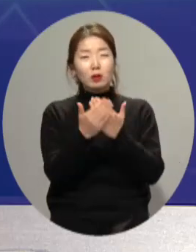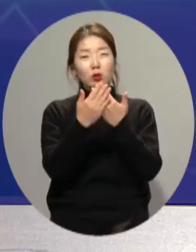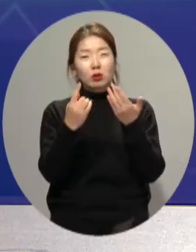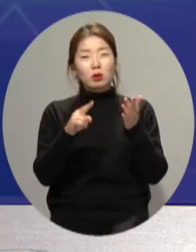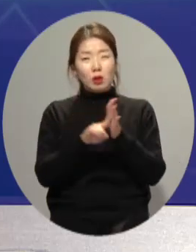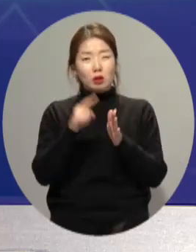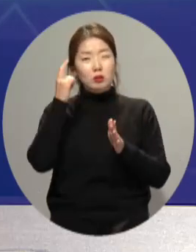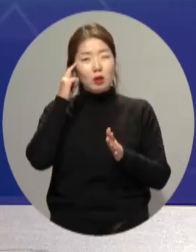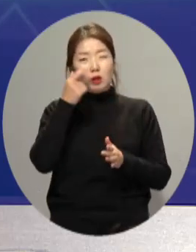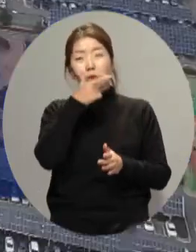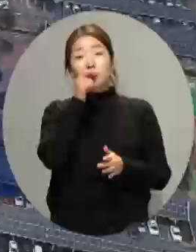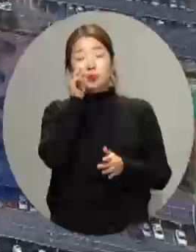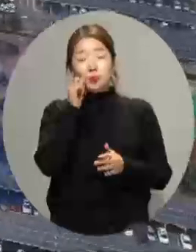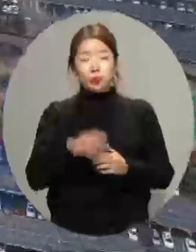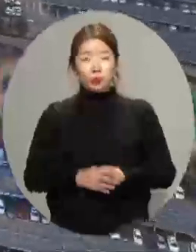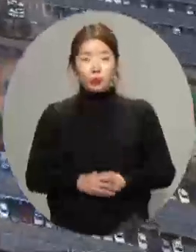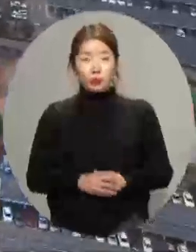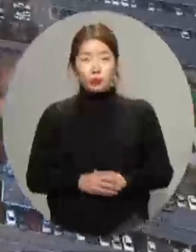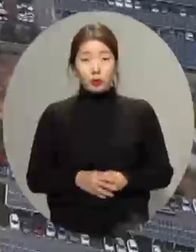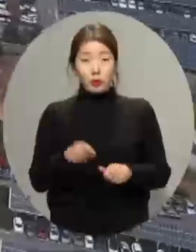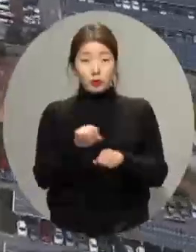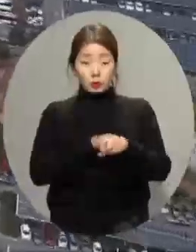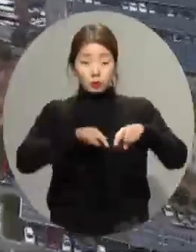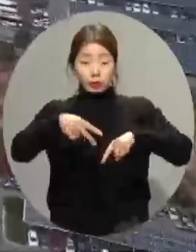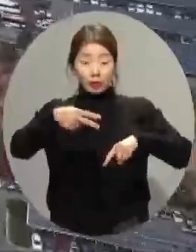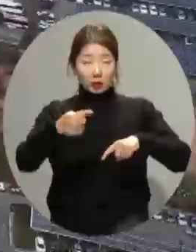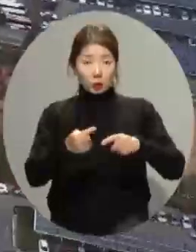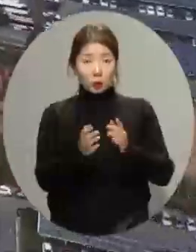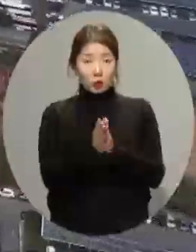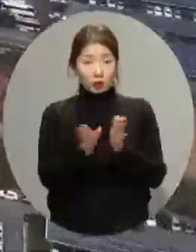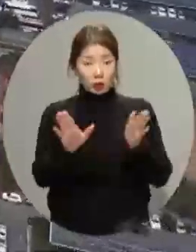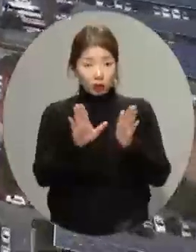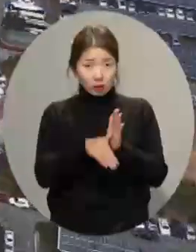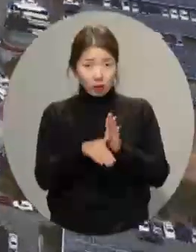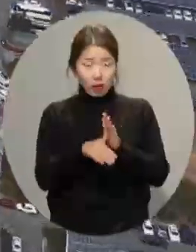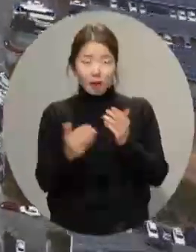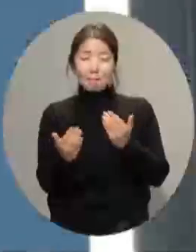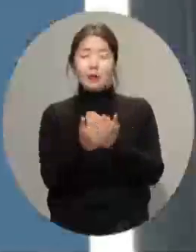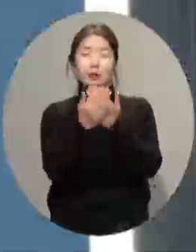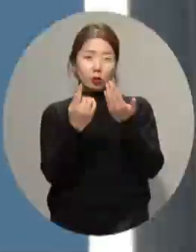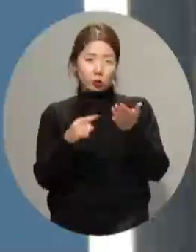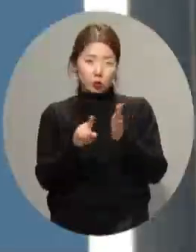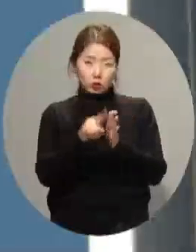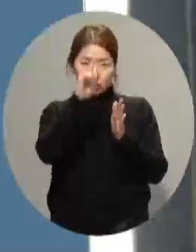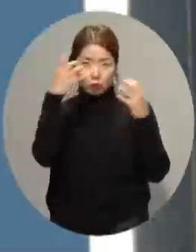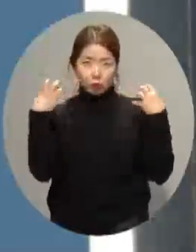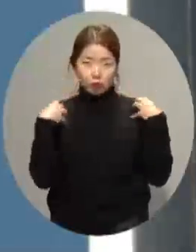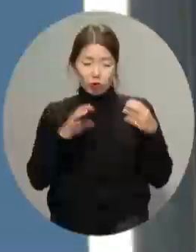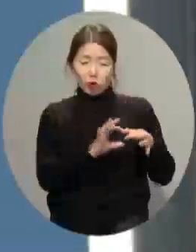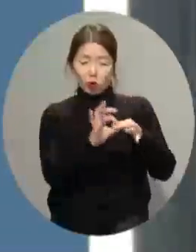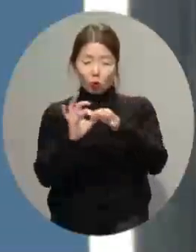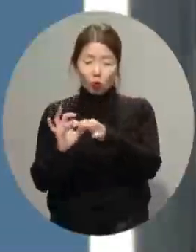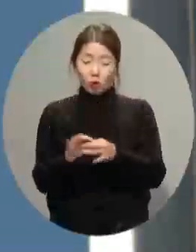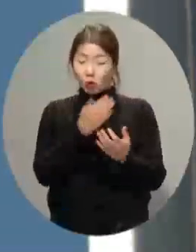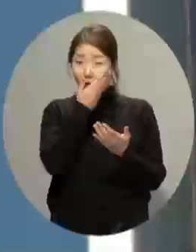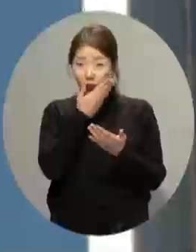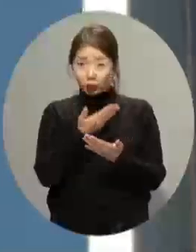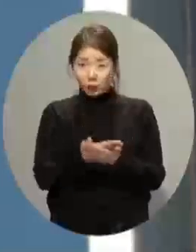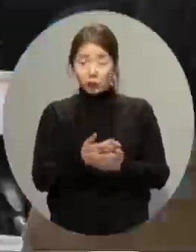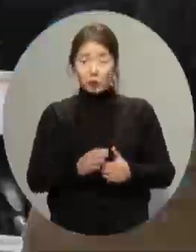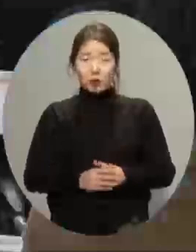의지가 부족하다고 할 것입니다. 특별자치도 시대의 큰 도약을 위해 정부와의 관계제 설정이 중요한